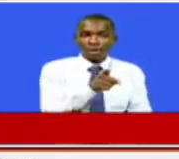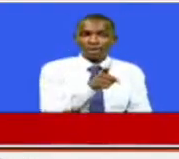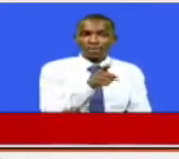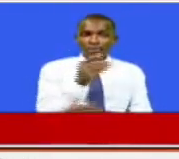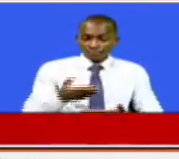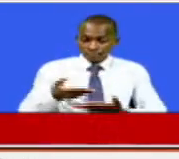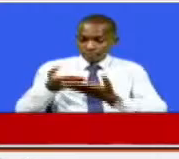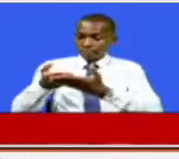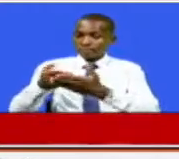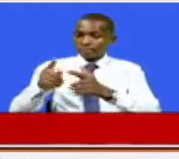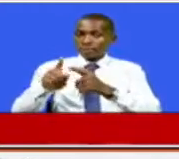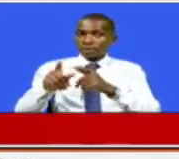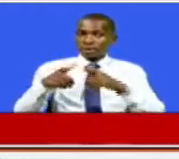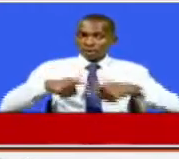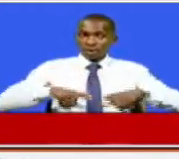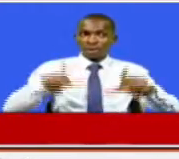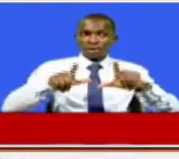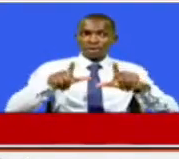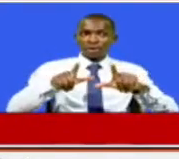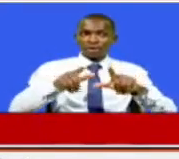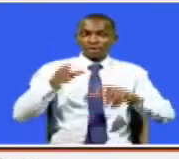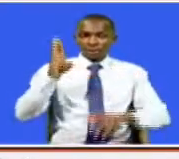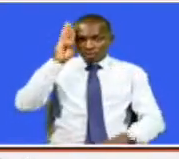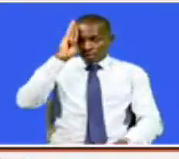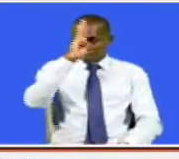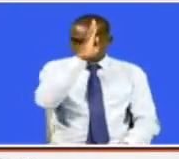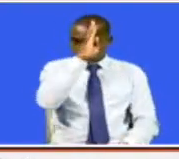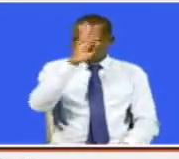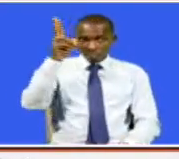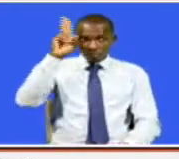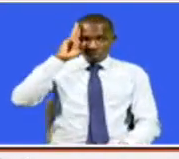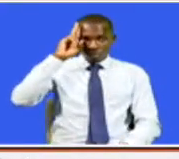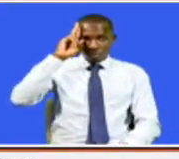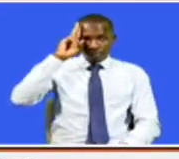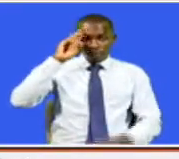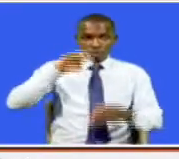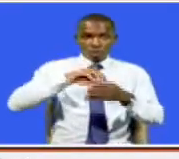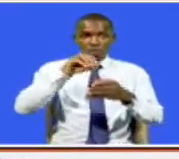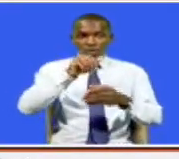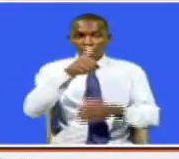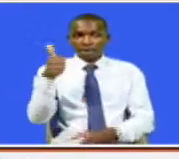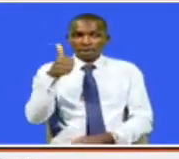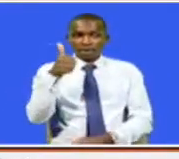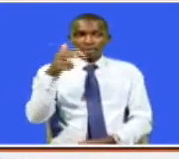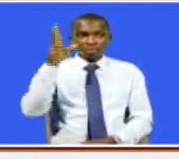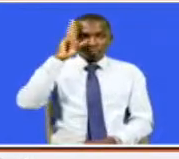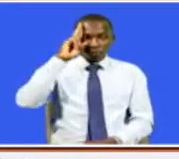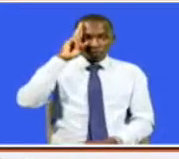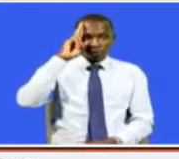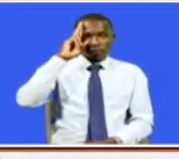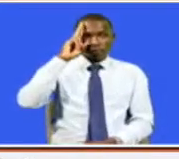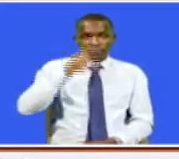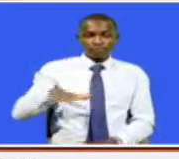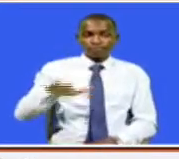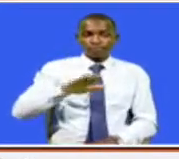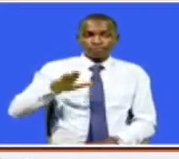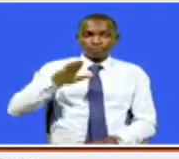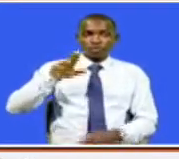issued that the respondent shall be held at the Bungoma police station or any other police facility